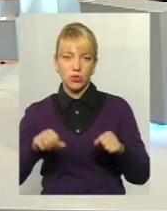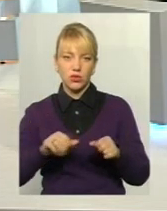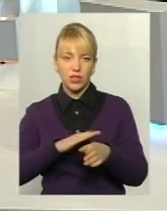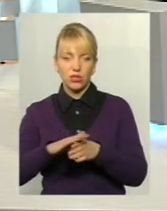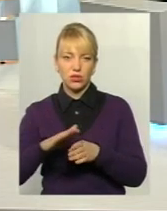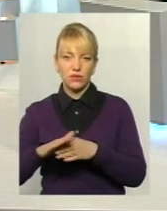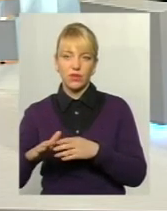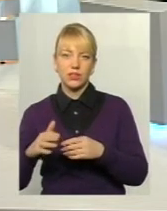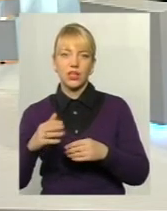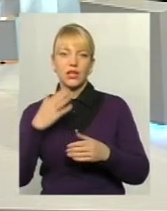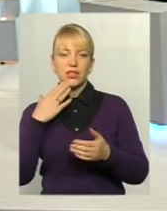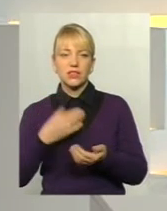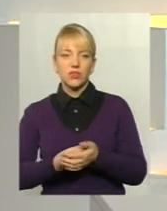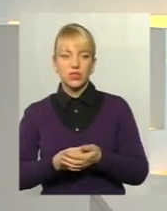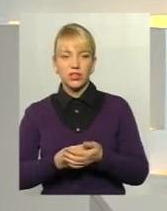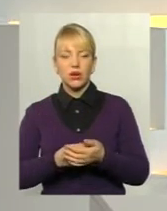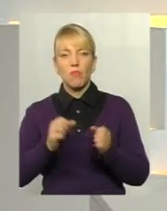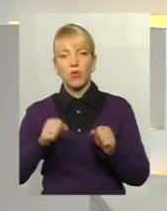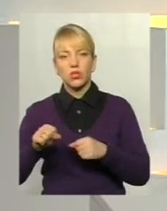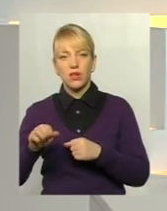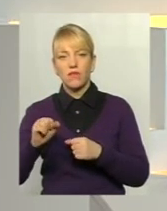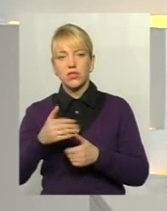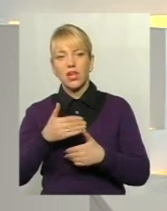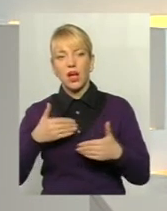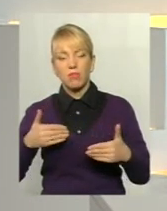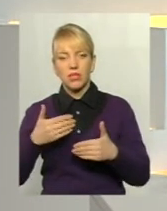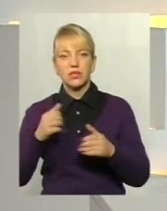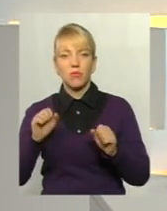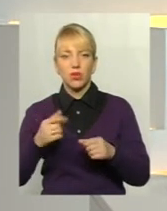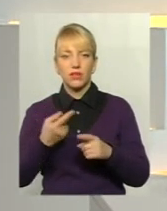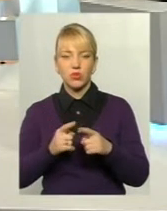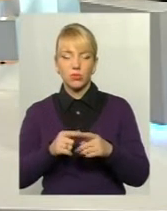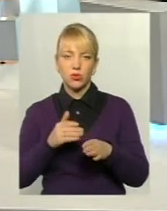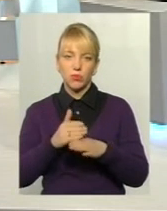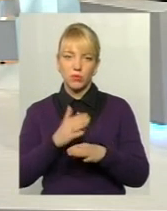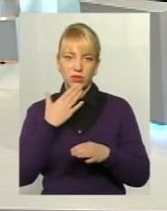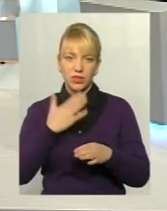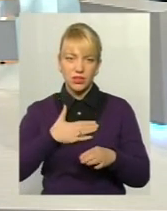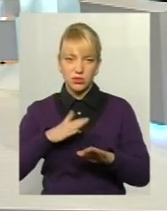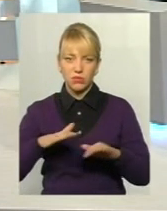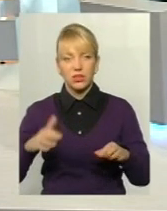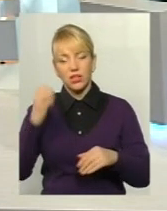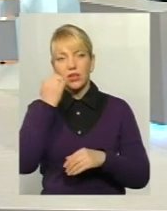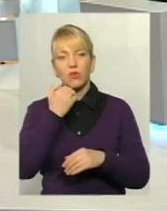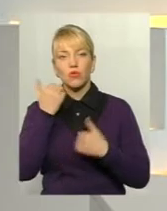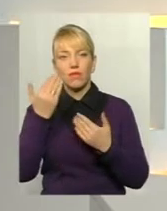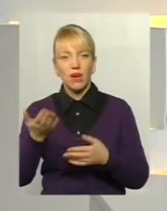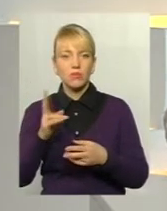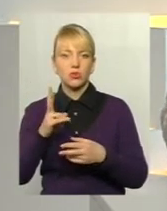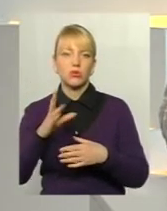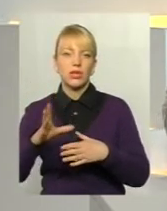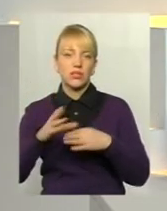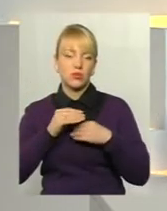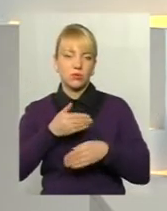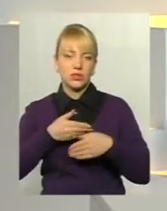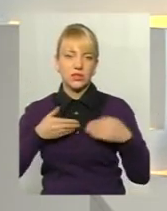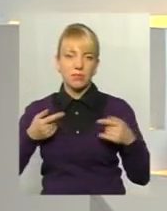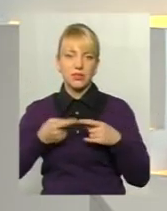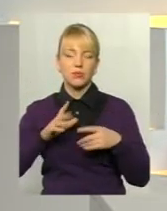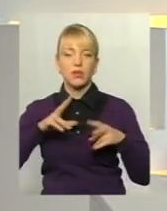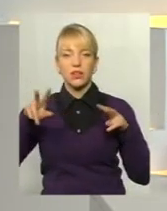більше своїх можливостей, а ми змогли їм в цьому допомогти. Дякую вам за сьогоднішній ефір, дякую всім, хто був з нами. Це